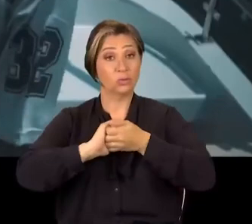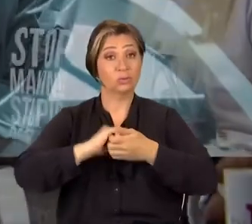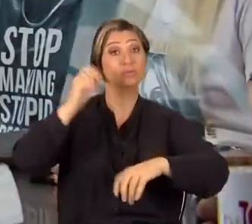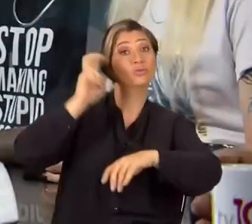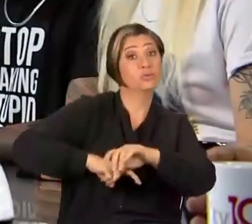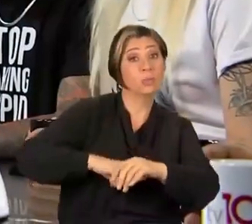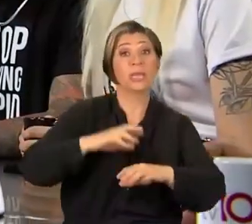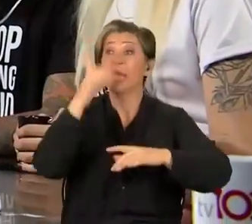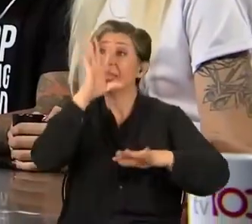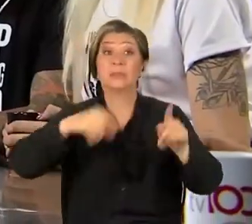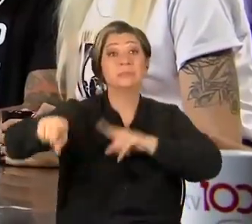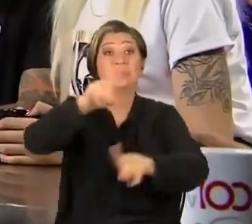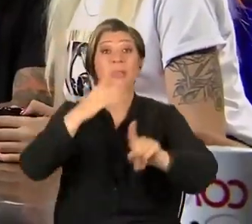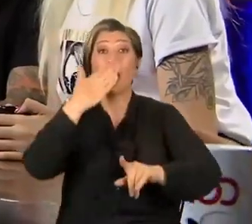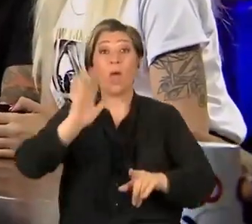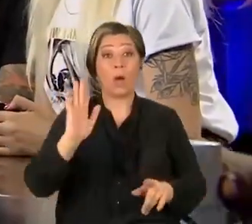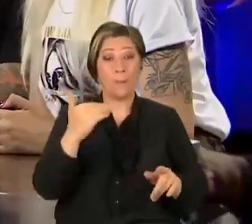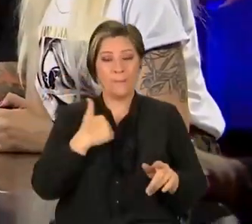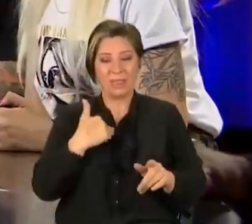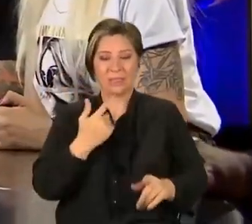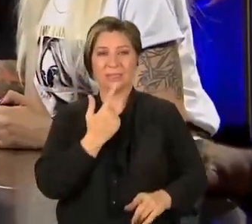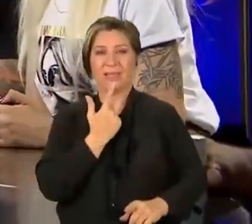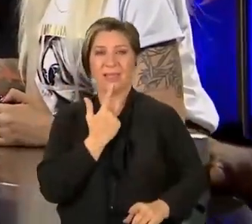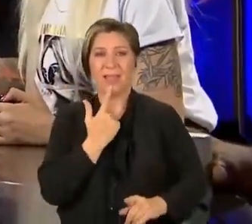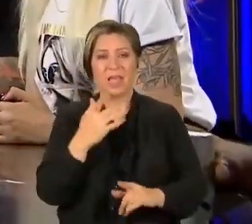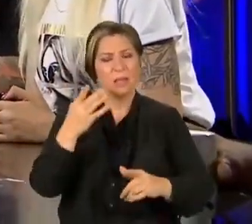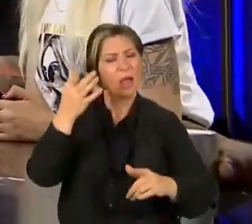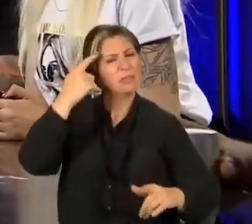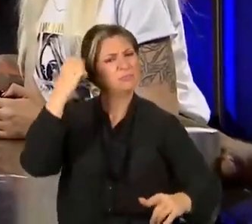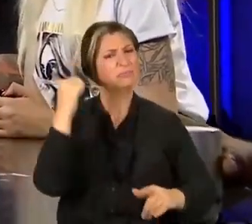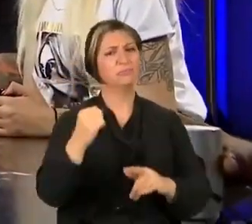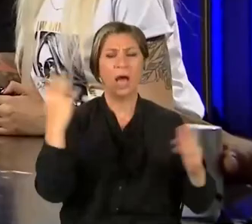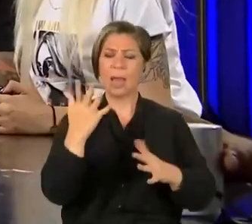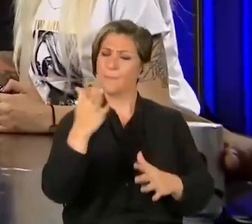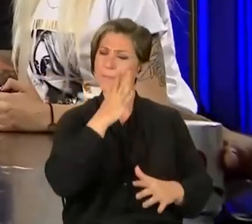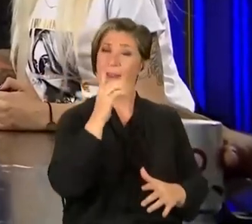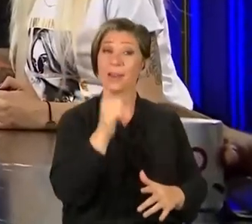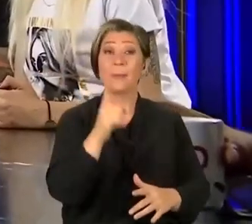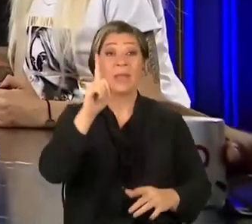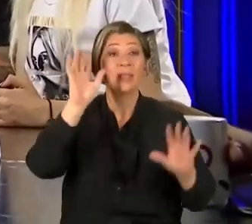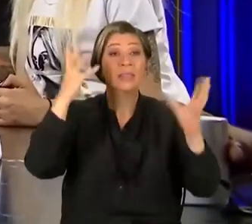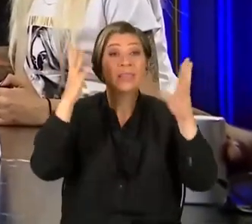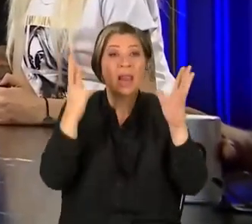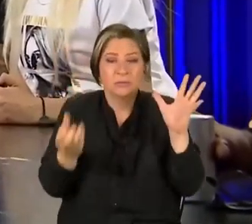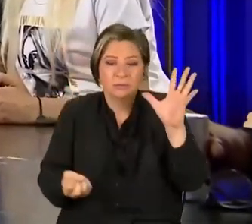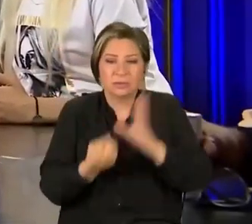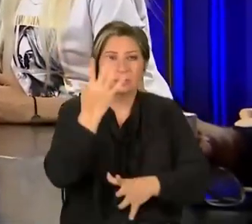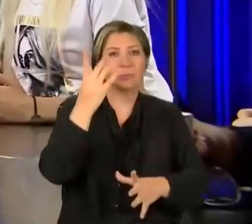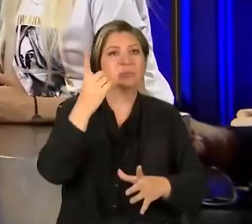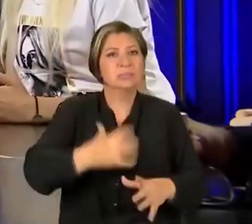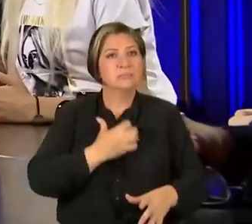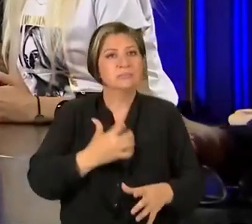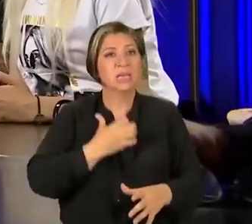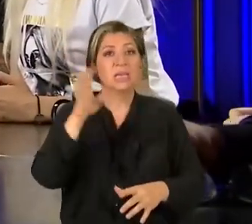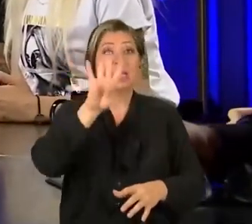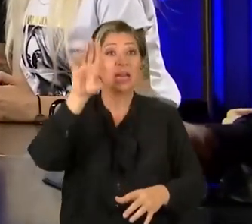hasmında. Kimse de yok bendeki dil. İddia ediyorlar hala bil. Bir deli ortaya dram atmış,